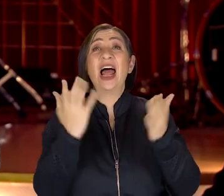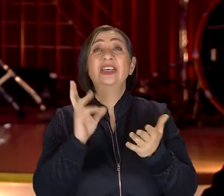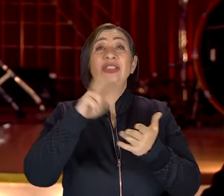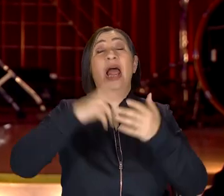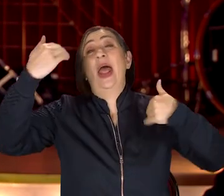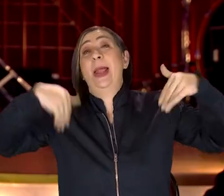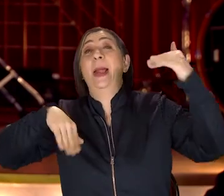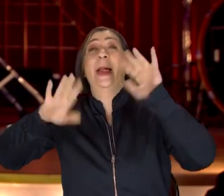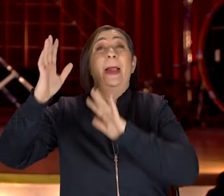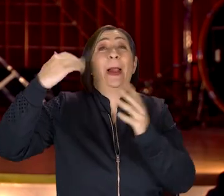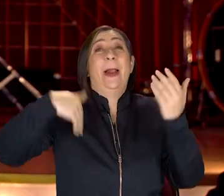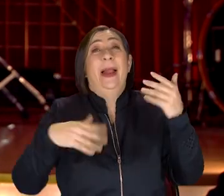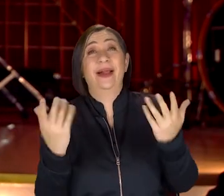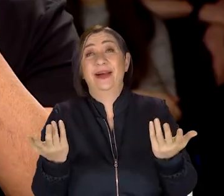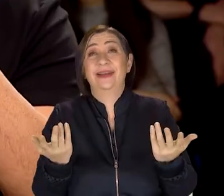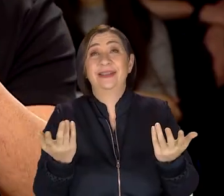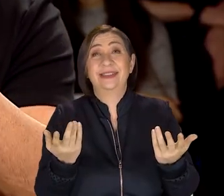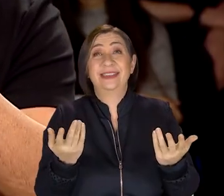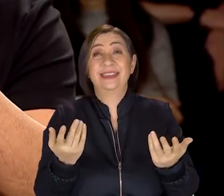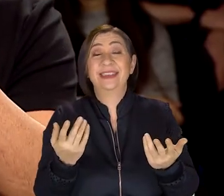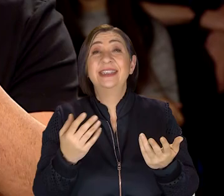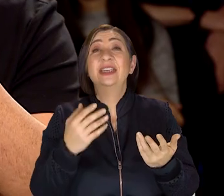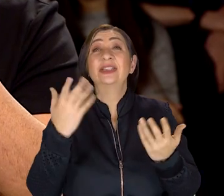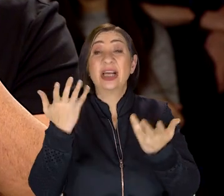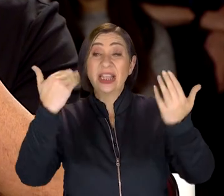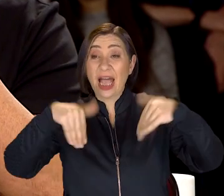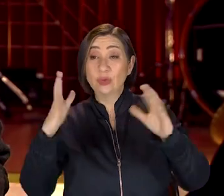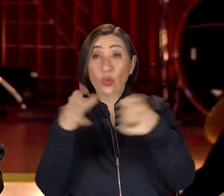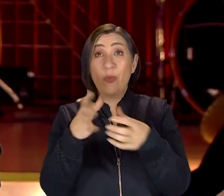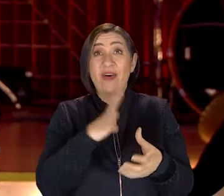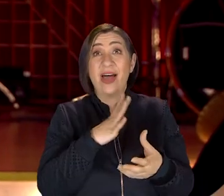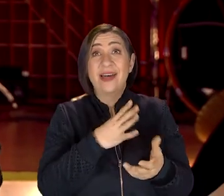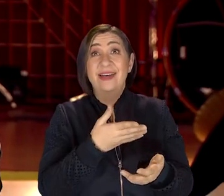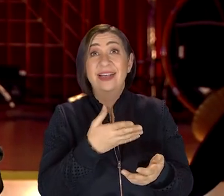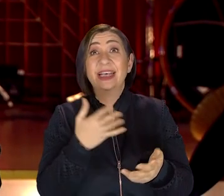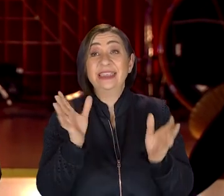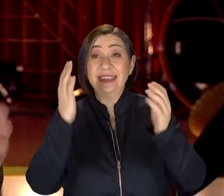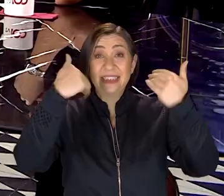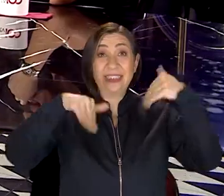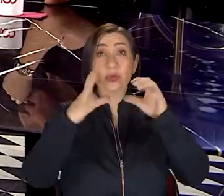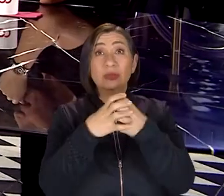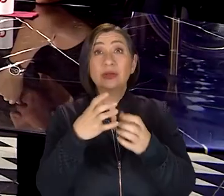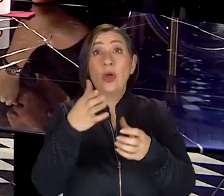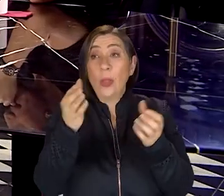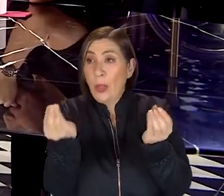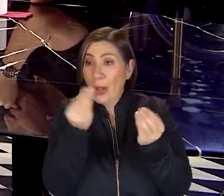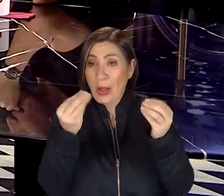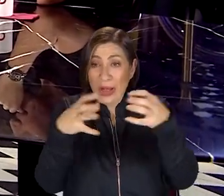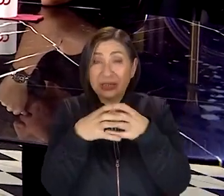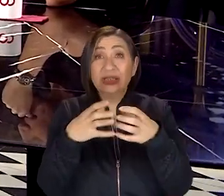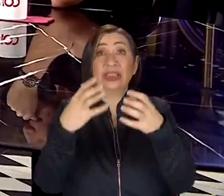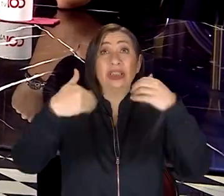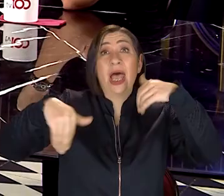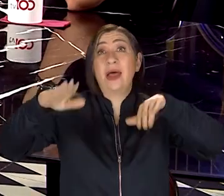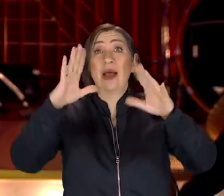çıkmış dans ediyor. Ya o ne biliyor musun? Gerçek dans grubu var. Evet. Dans grubu var. Küçücük sahneye bile dans